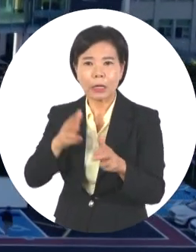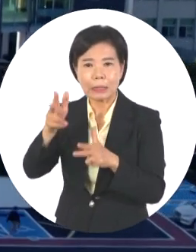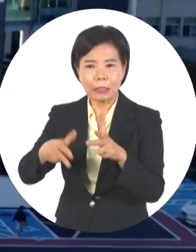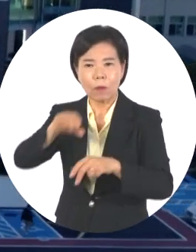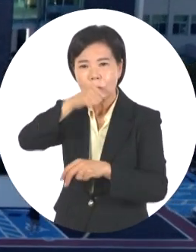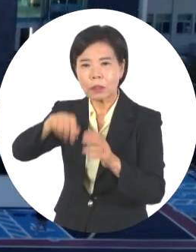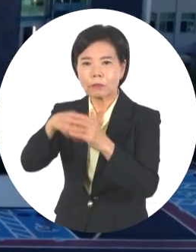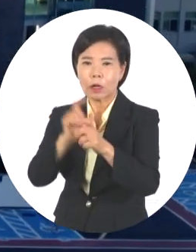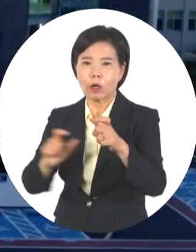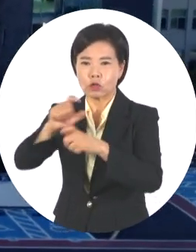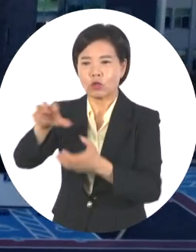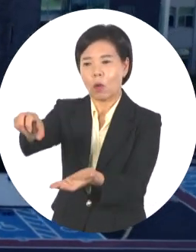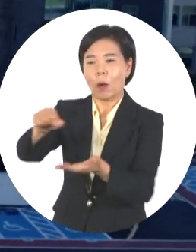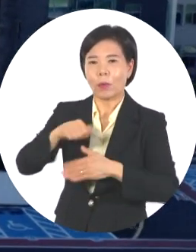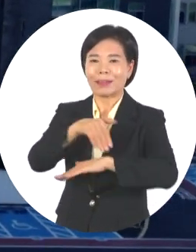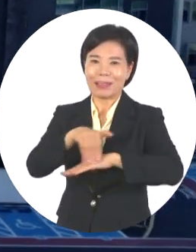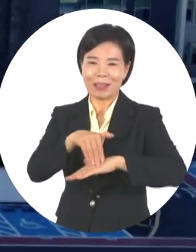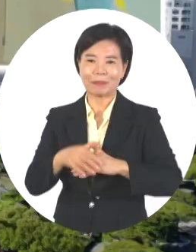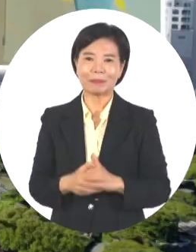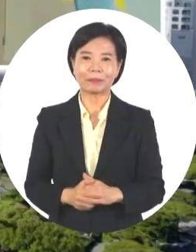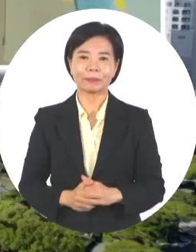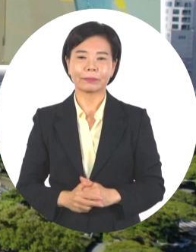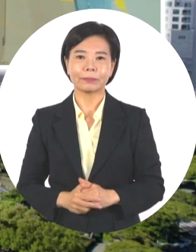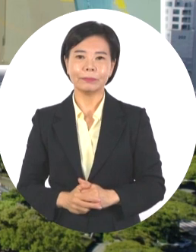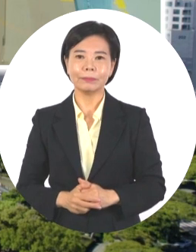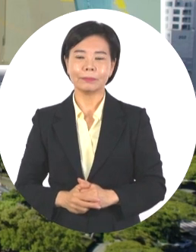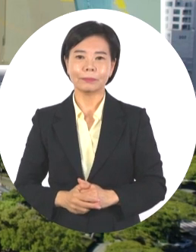사업 예산을 추가로 확보할 계획입니다.